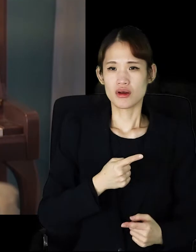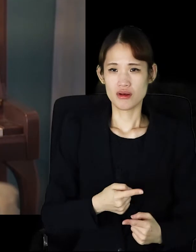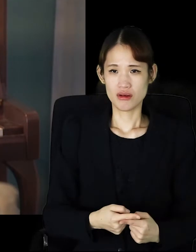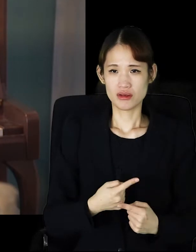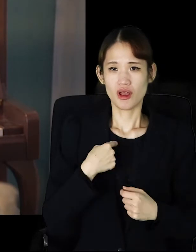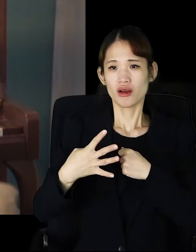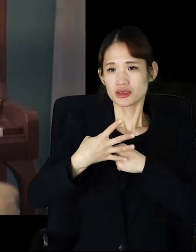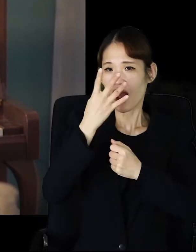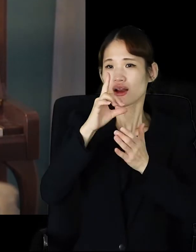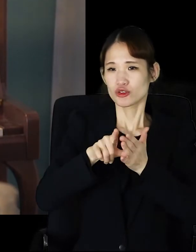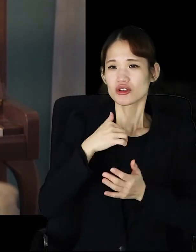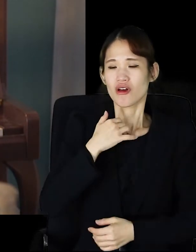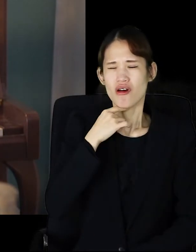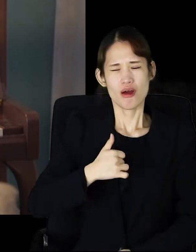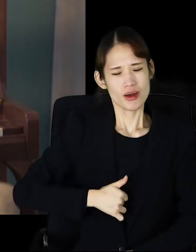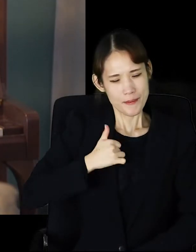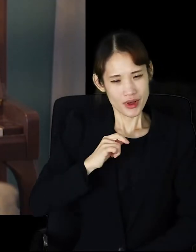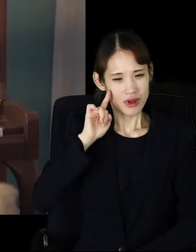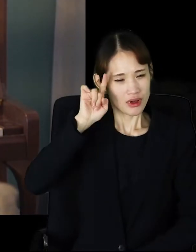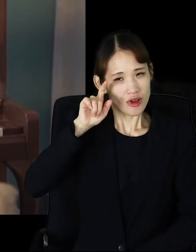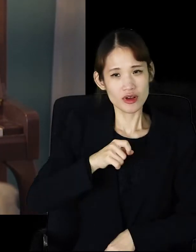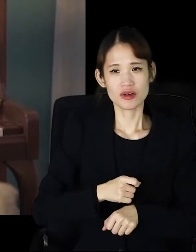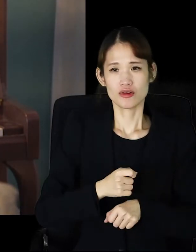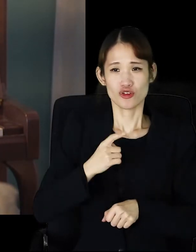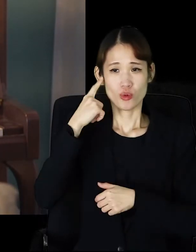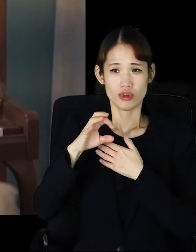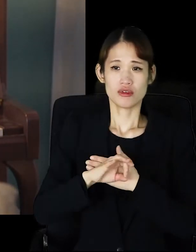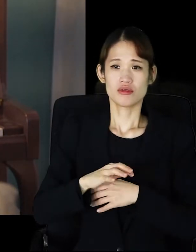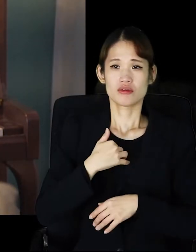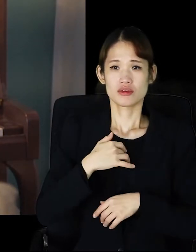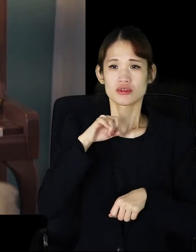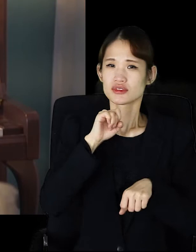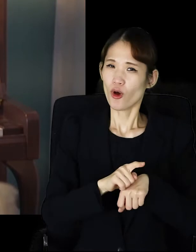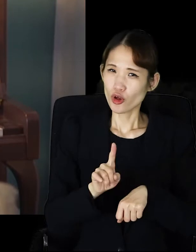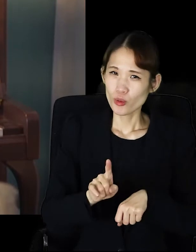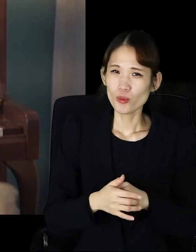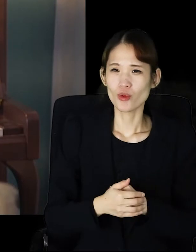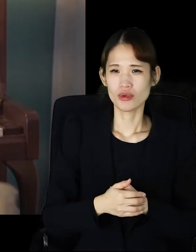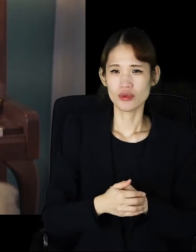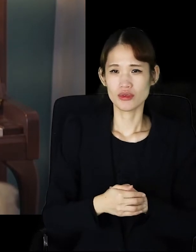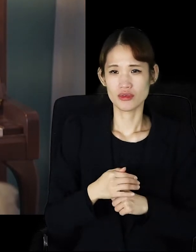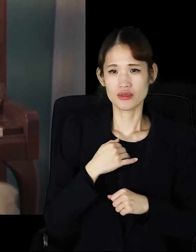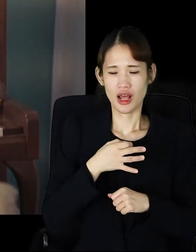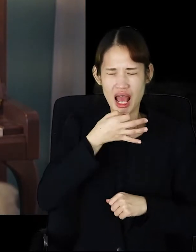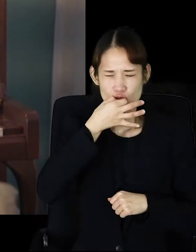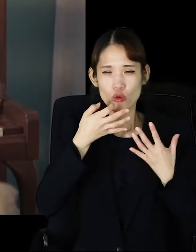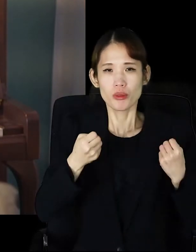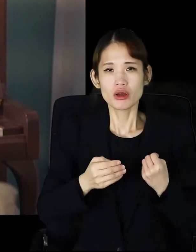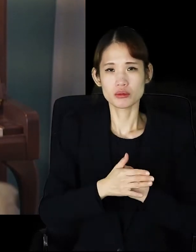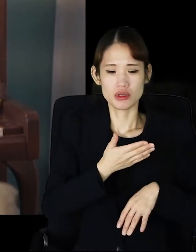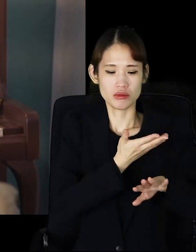그때 4학년 때였는데도 열받았어요. 와. 짜증이 나잖아요. 그쵸. 왜냐면은 저는 약간 성격이 욕심이 되게 많아서